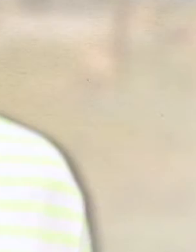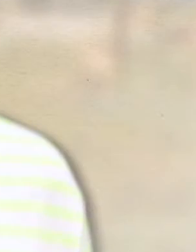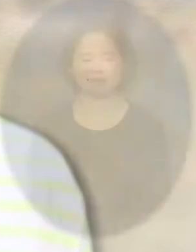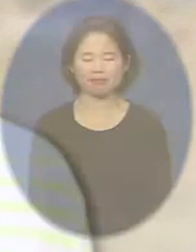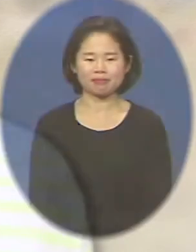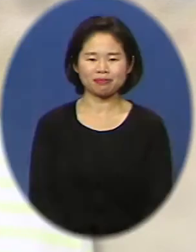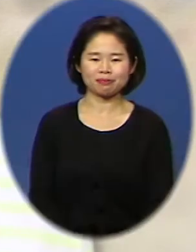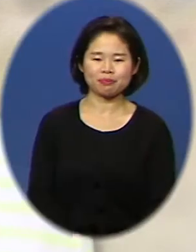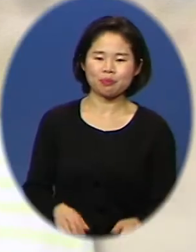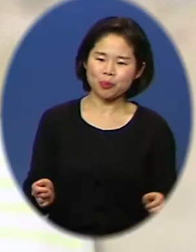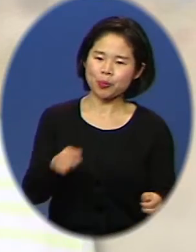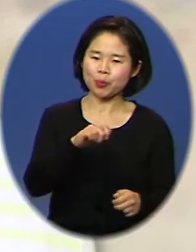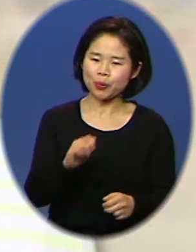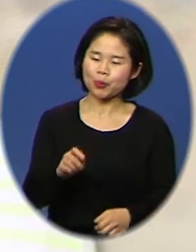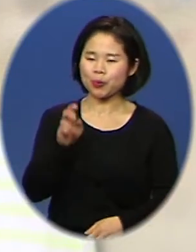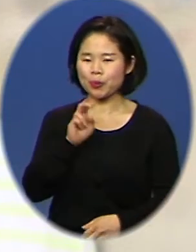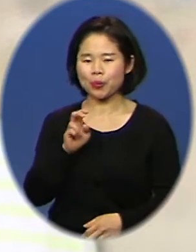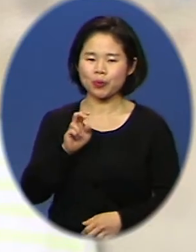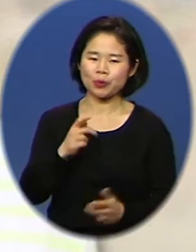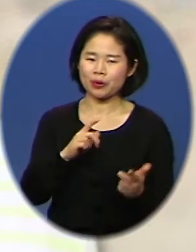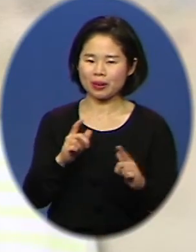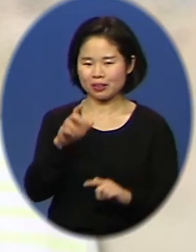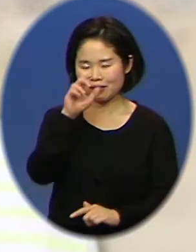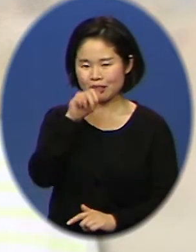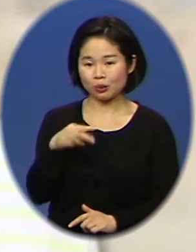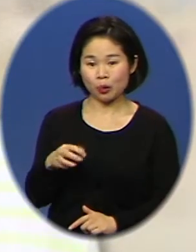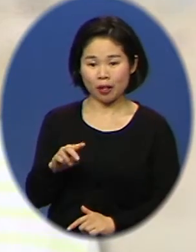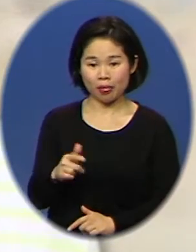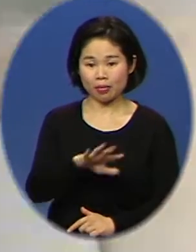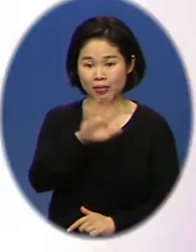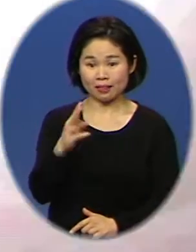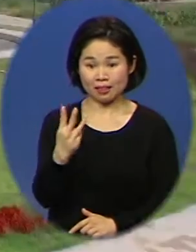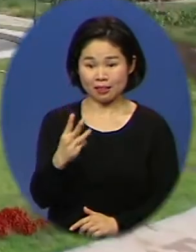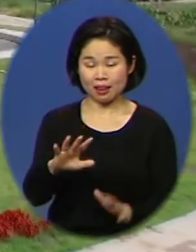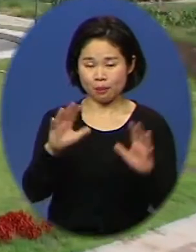악기 연주를 좋아하는 소연까지 모두 모였습니다.